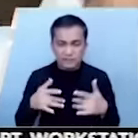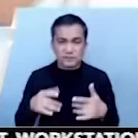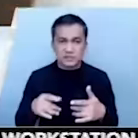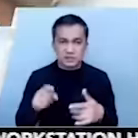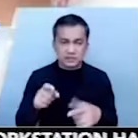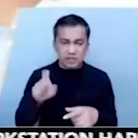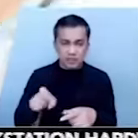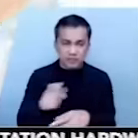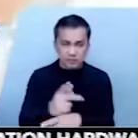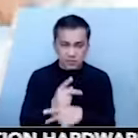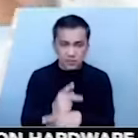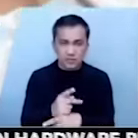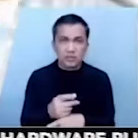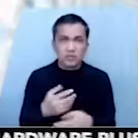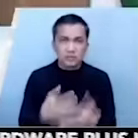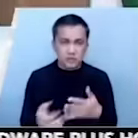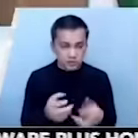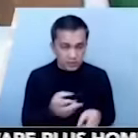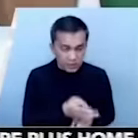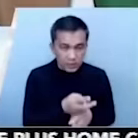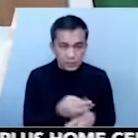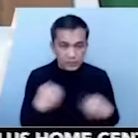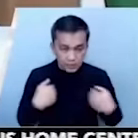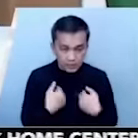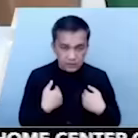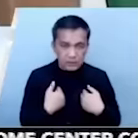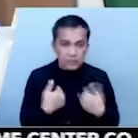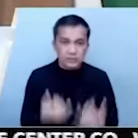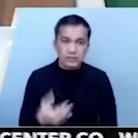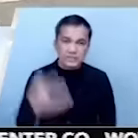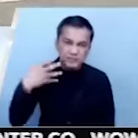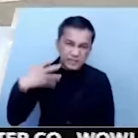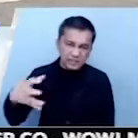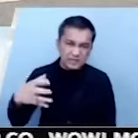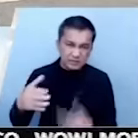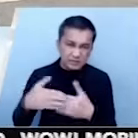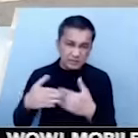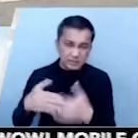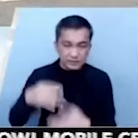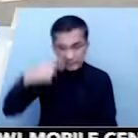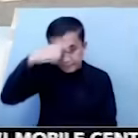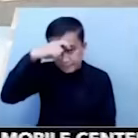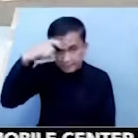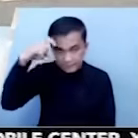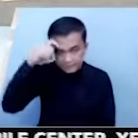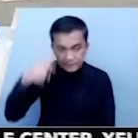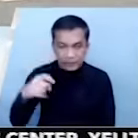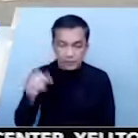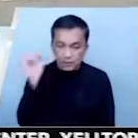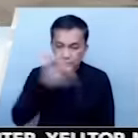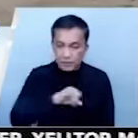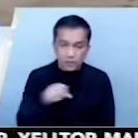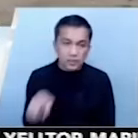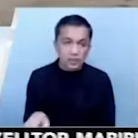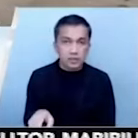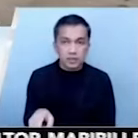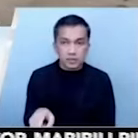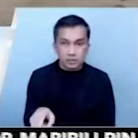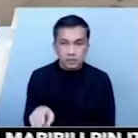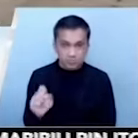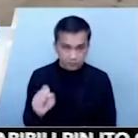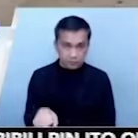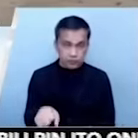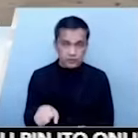alagang hayop, lalo ngayong umiinit na habang papalapit ang tag-init. Kapag napabayaan daw ang mga alaga, maaari silang